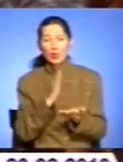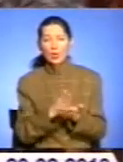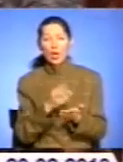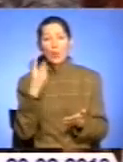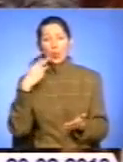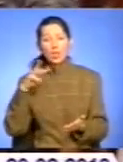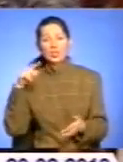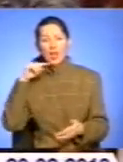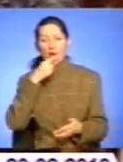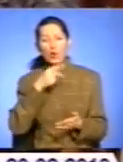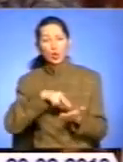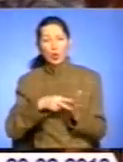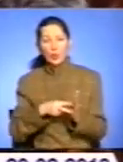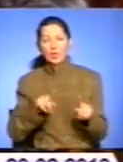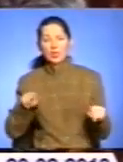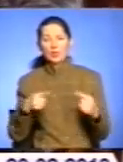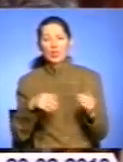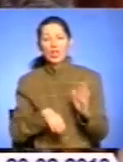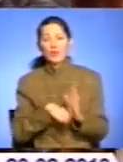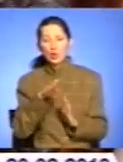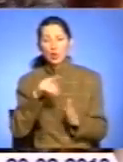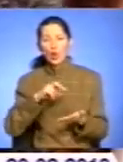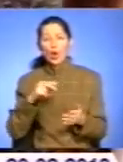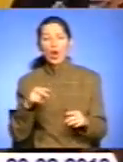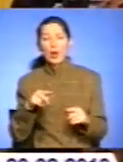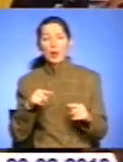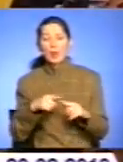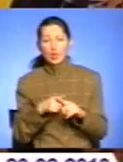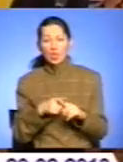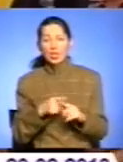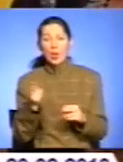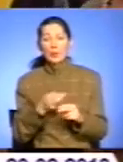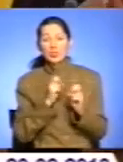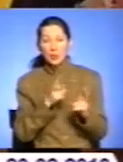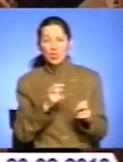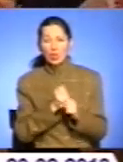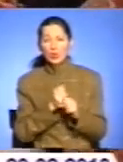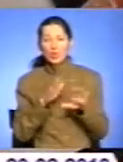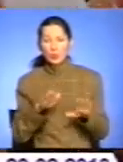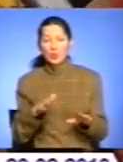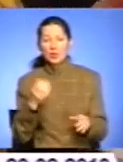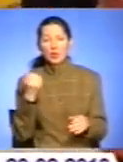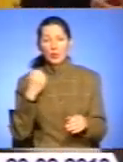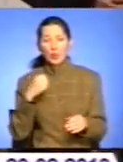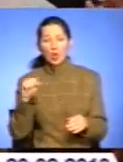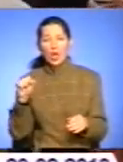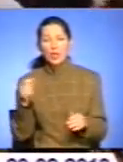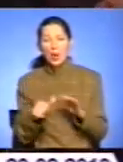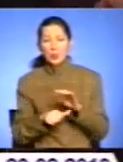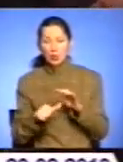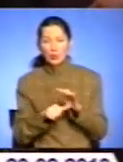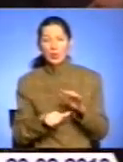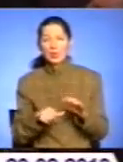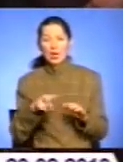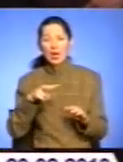економіки, створення високотехнологічних та безпечних робочих місць, подолання безробіття, легалізація зарплат.